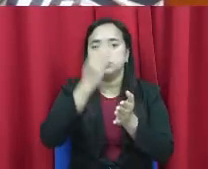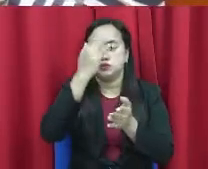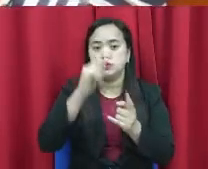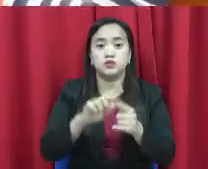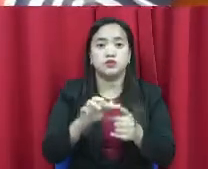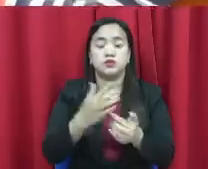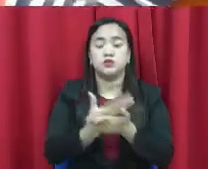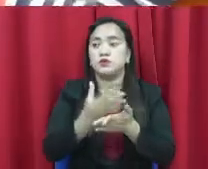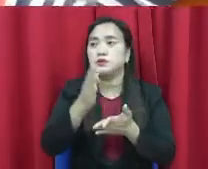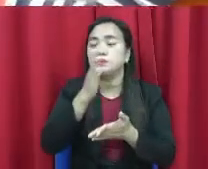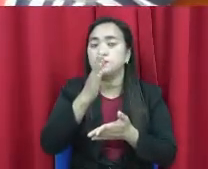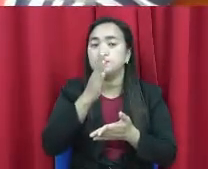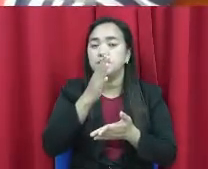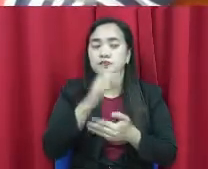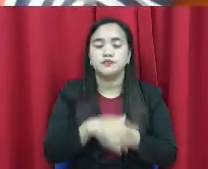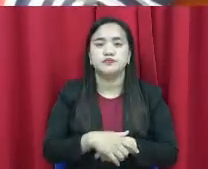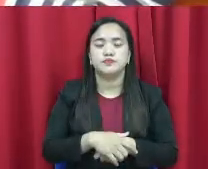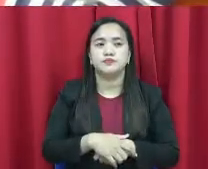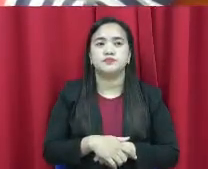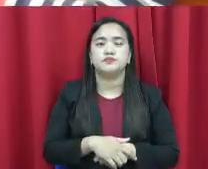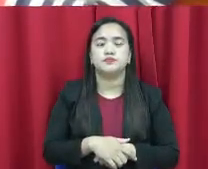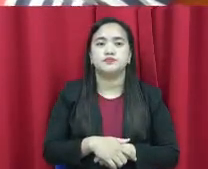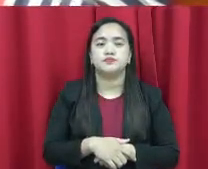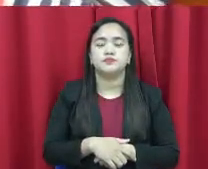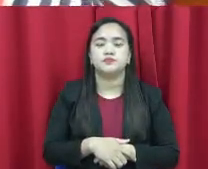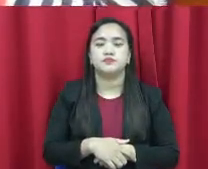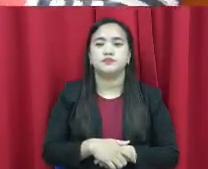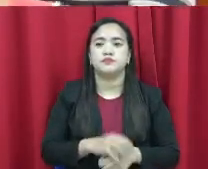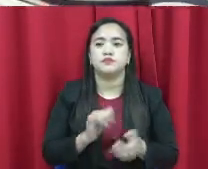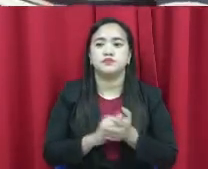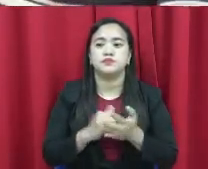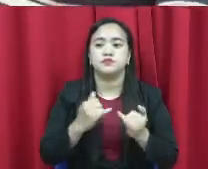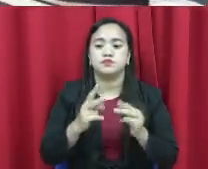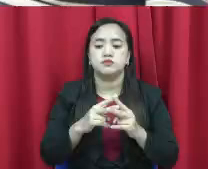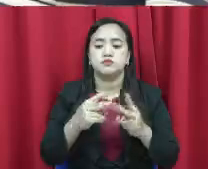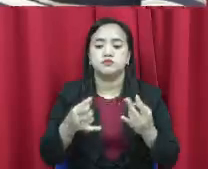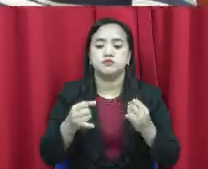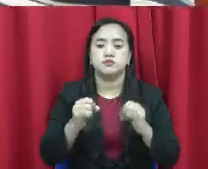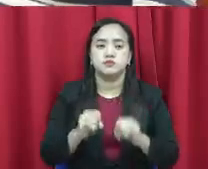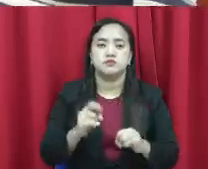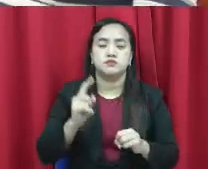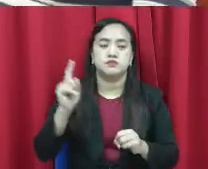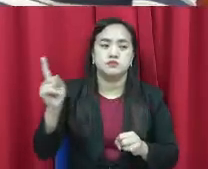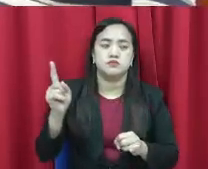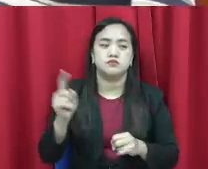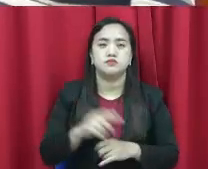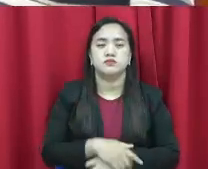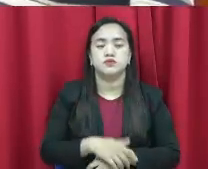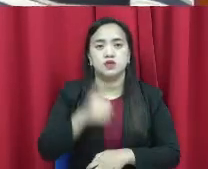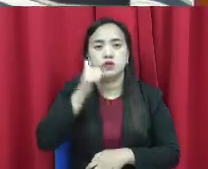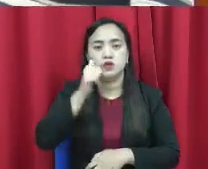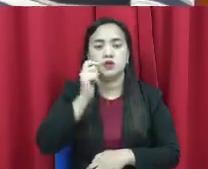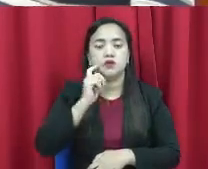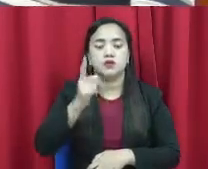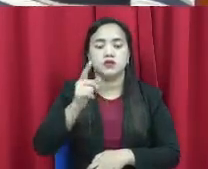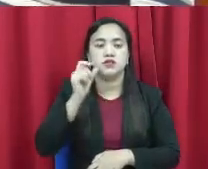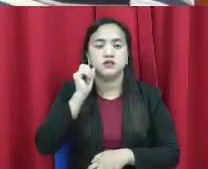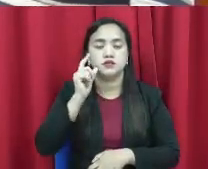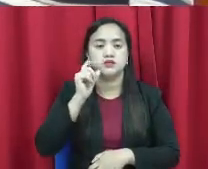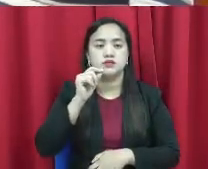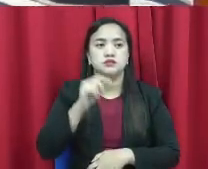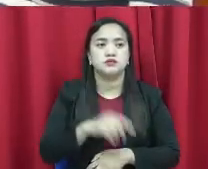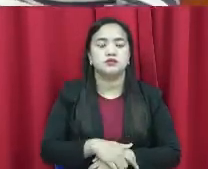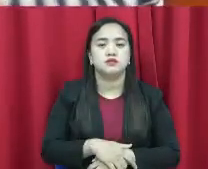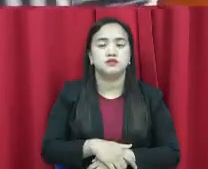ah Wives po Dian ay ah Yan po ang napakahalaga na Kanina napakita ko nabanggit dito ni Ma'am leslee ay ni Ma'am